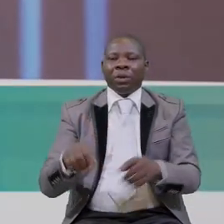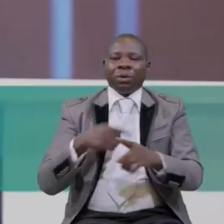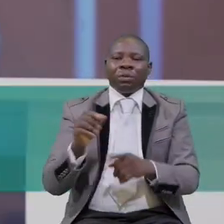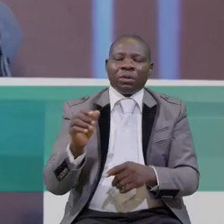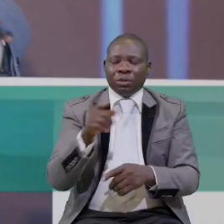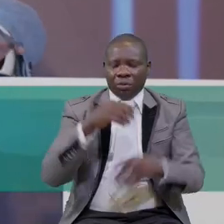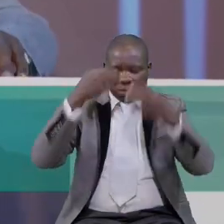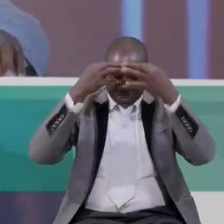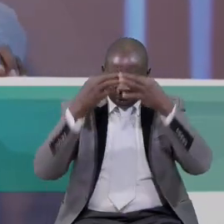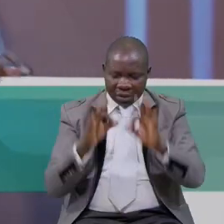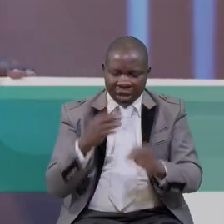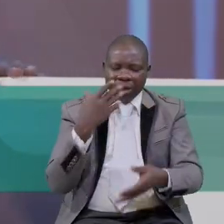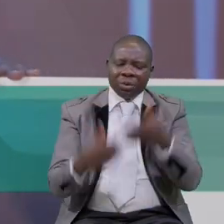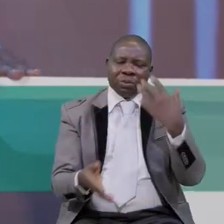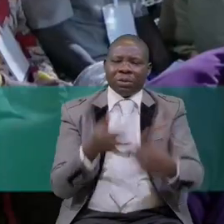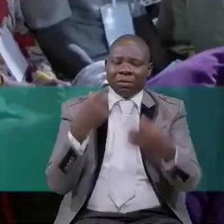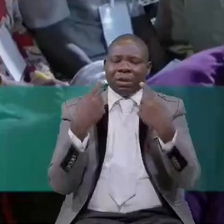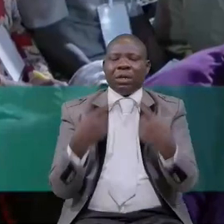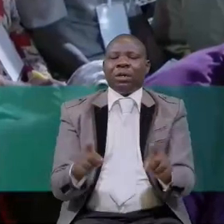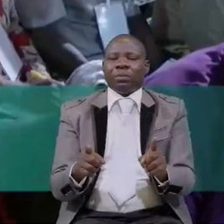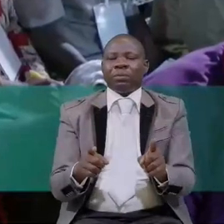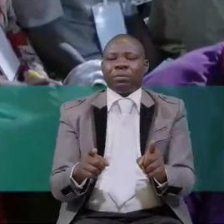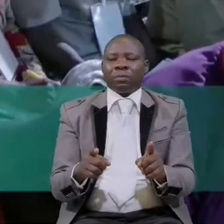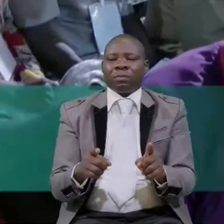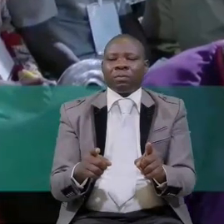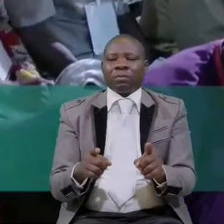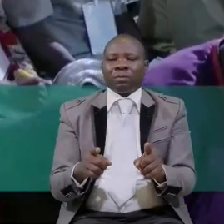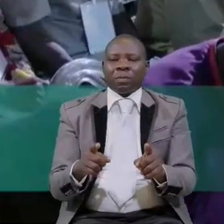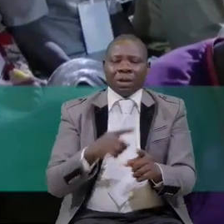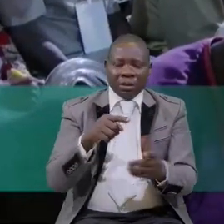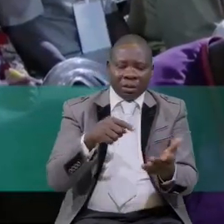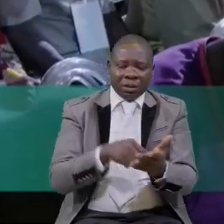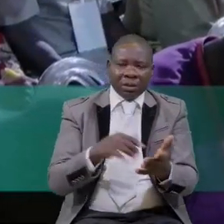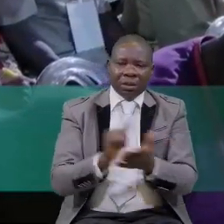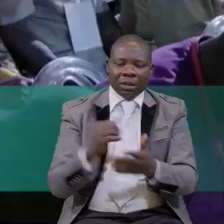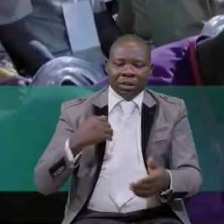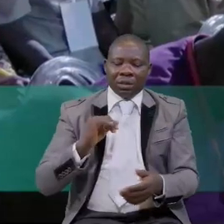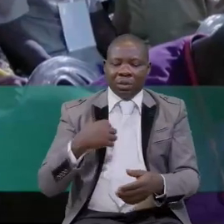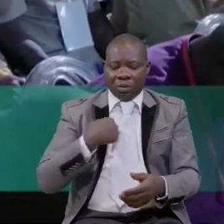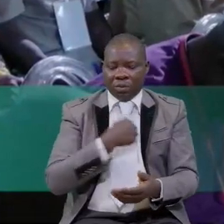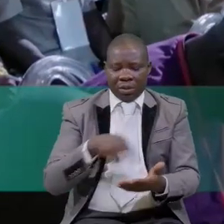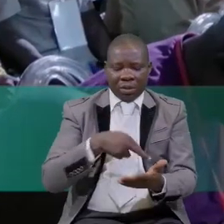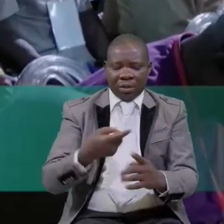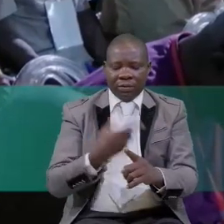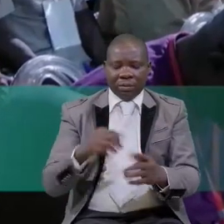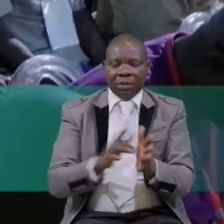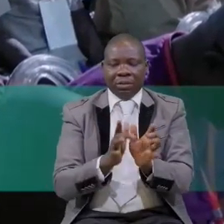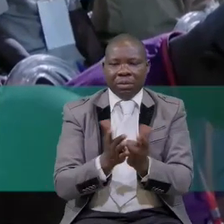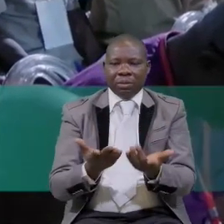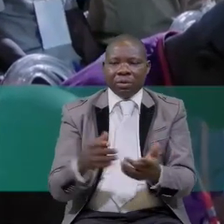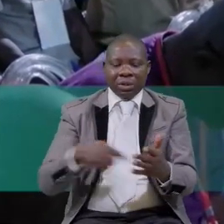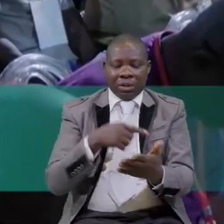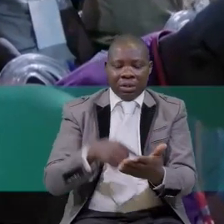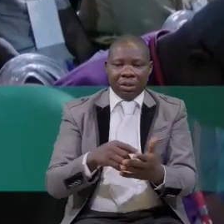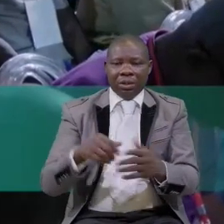Quand vous prenez la décision, peu importe ce qui arrive, ce que nous lisons dans la Bible, cette